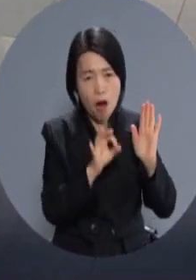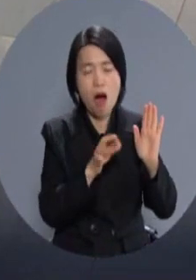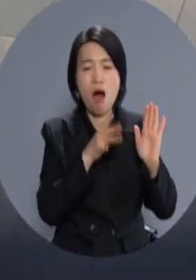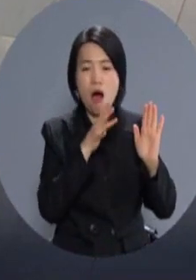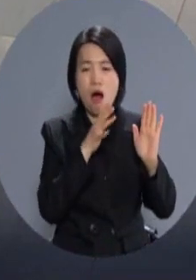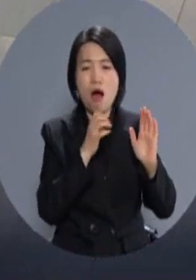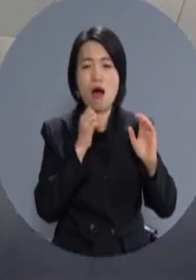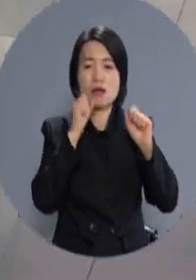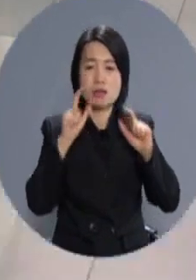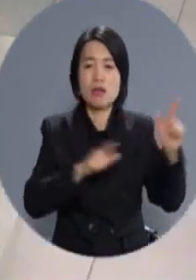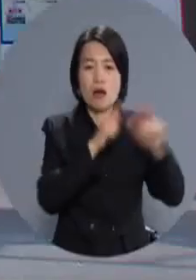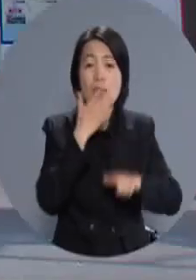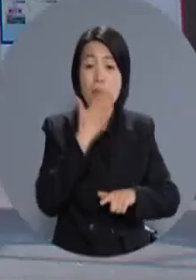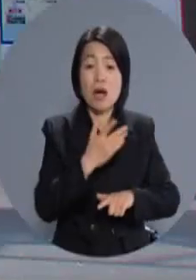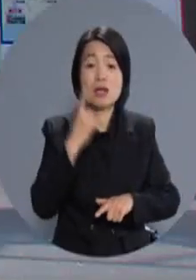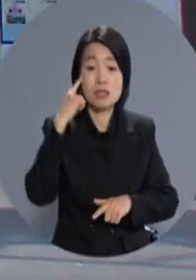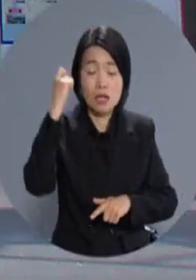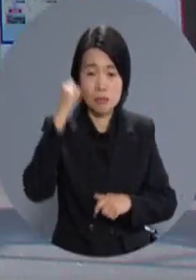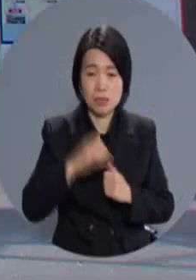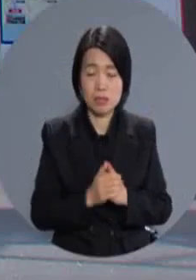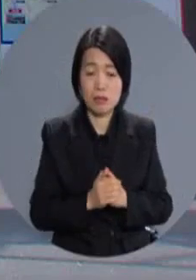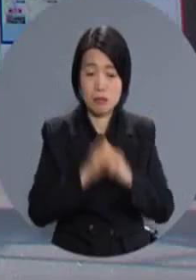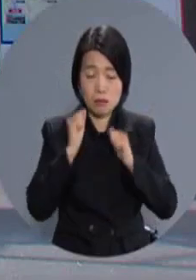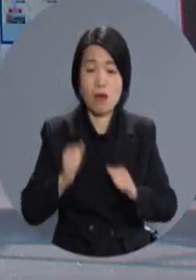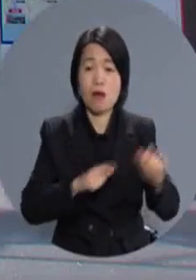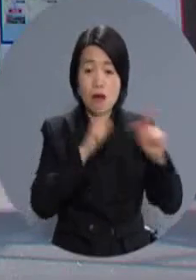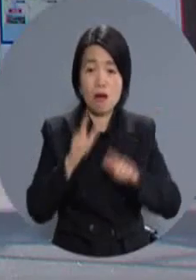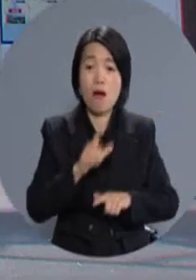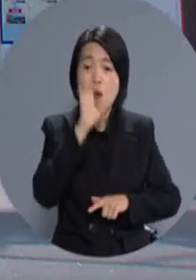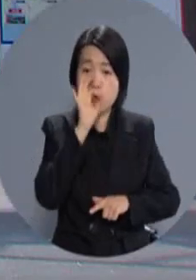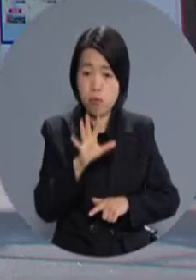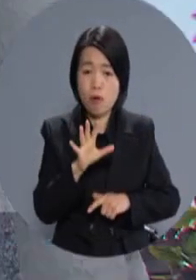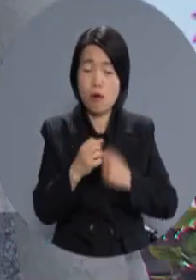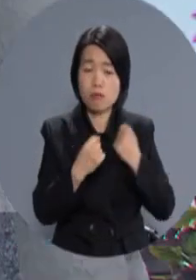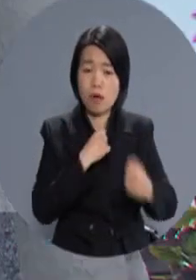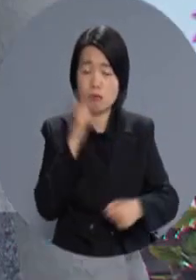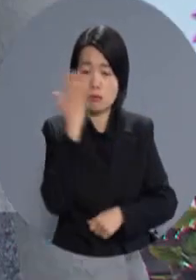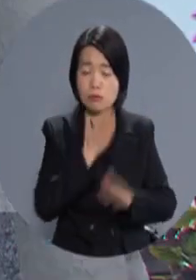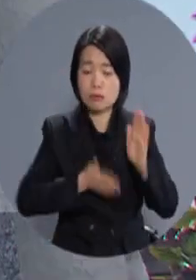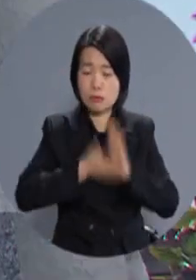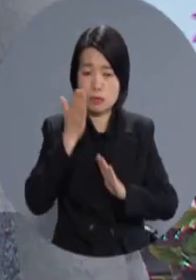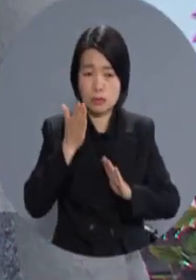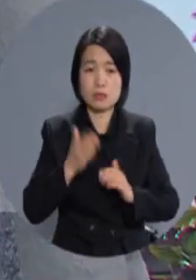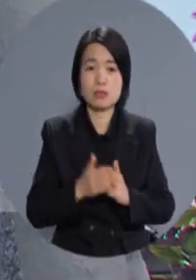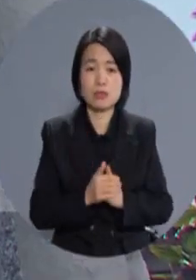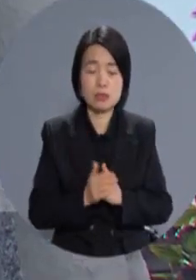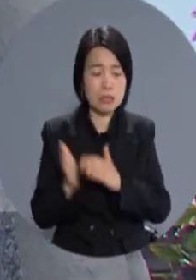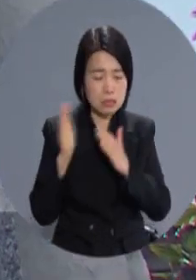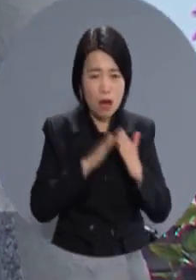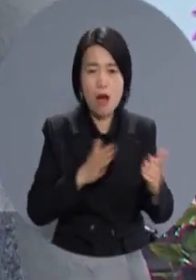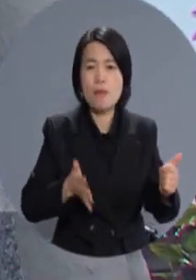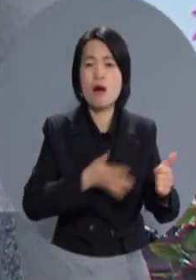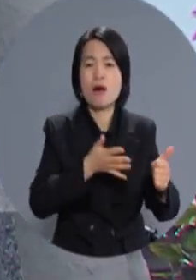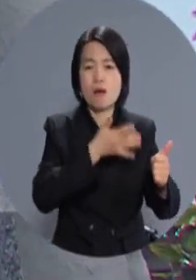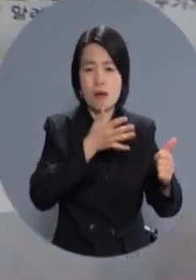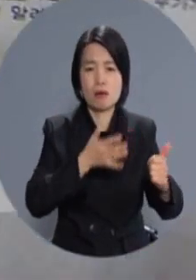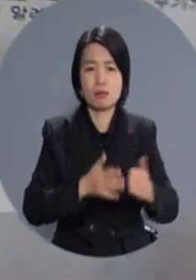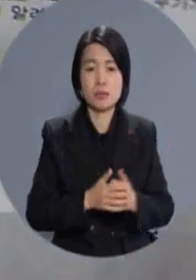거주가 가능하다고 생각을 하죠. 주거가 가능하지 않은데도 지자체는 한술 더 떠 전입을